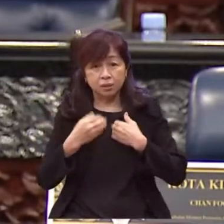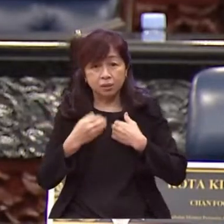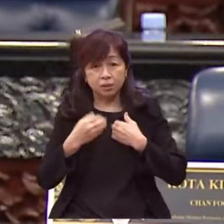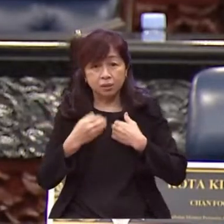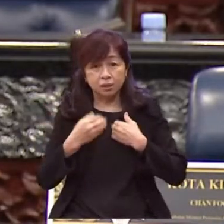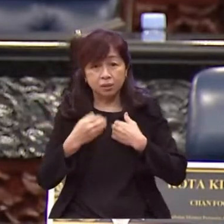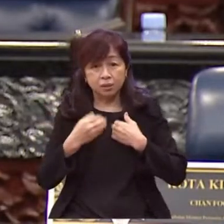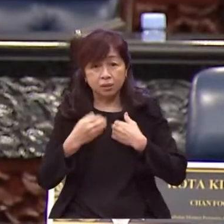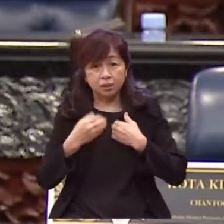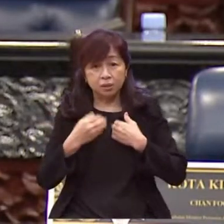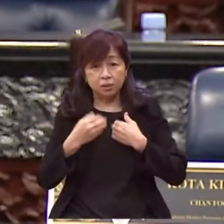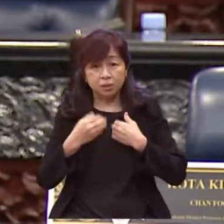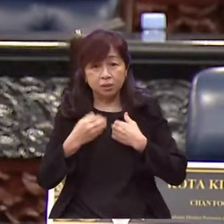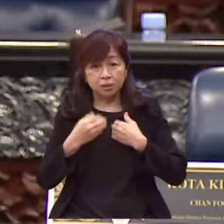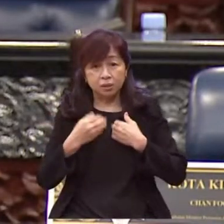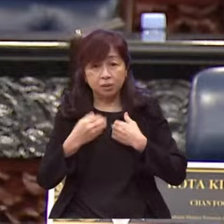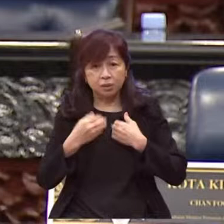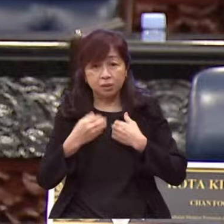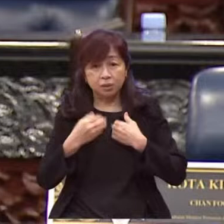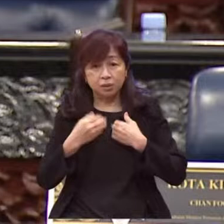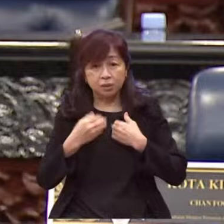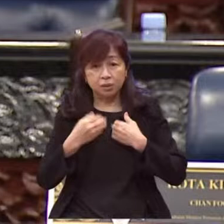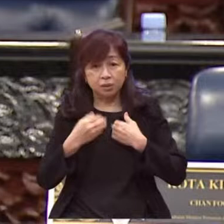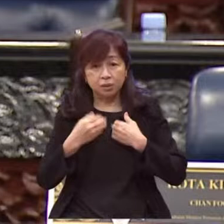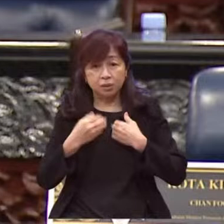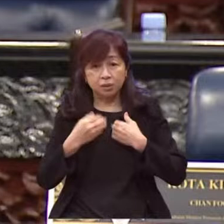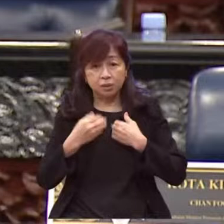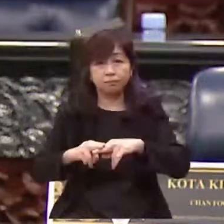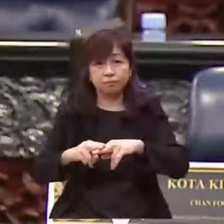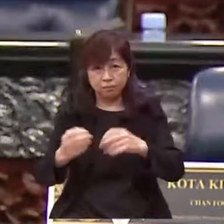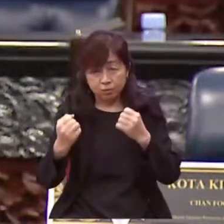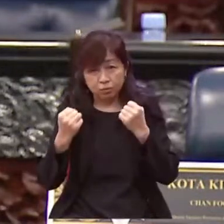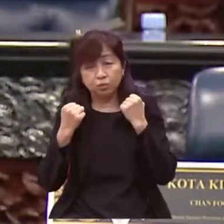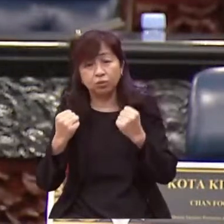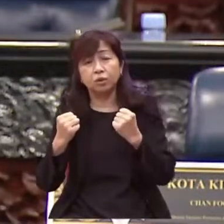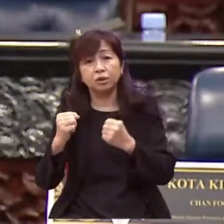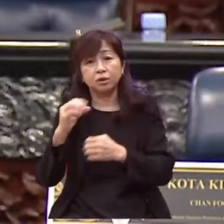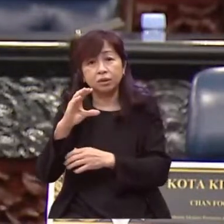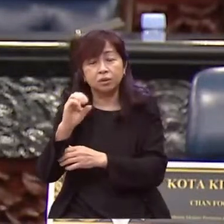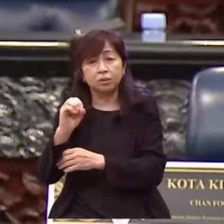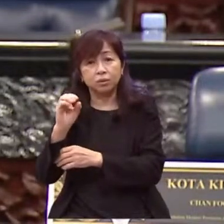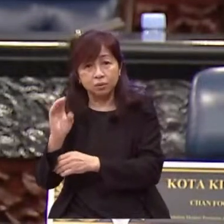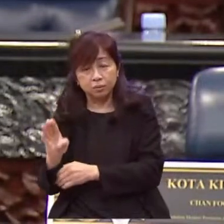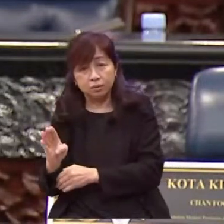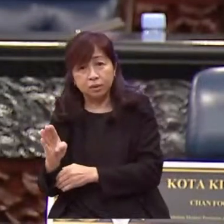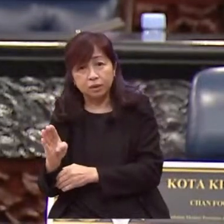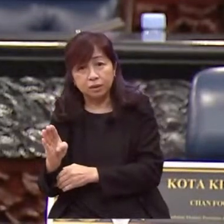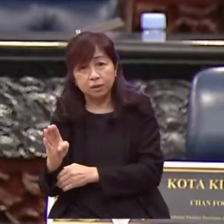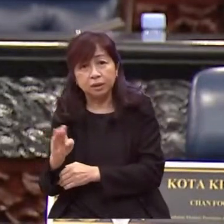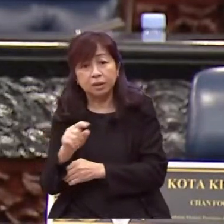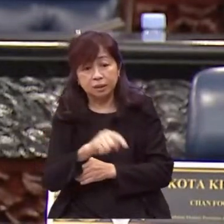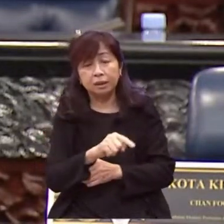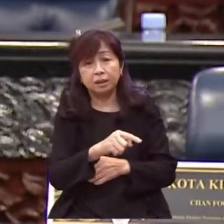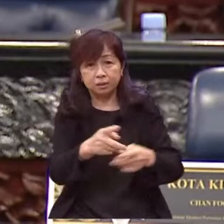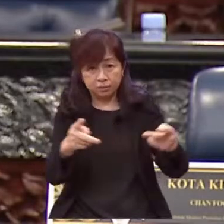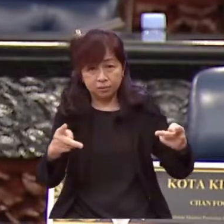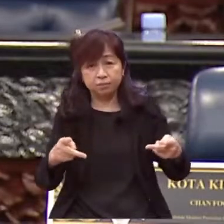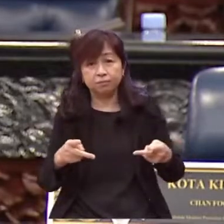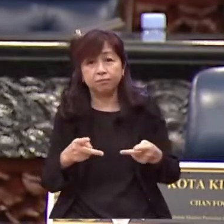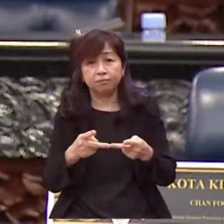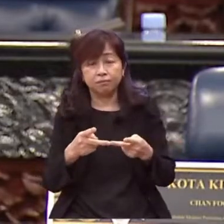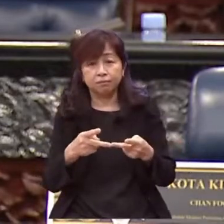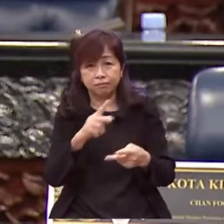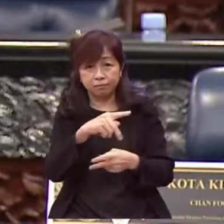bilangan itu bagi memberkaskan si Obi di beberapa PBT yang seminarnya banyak pengurusan strata